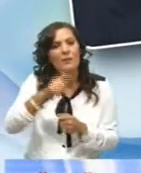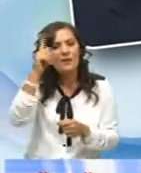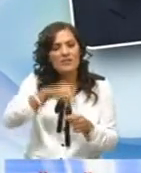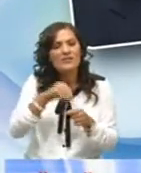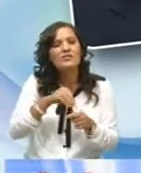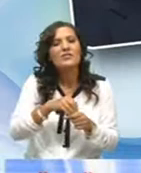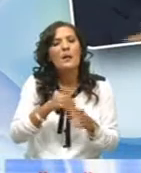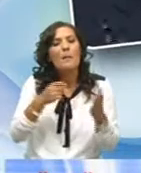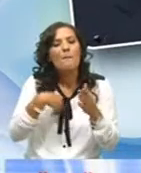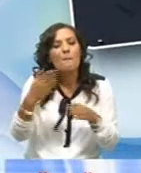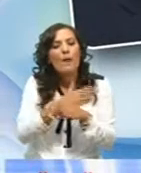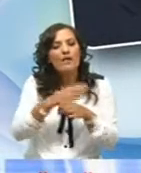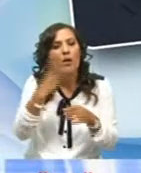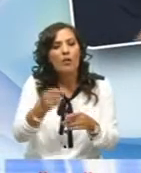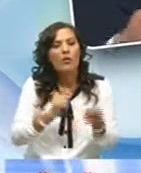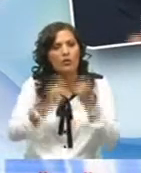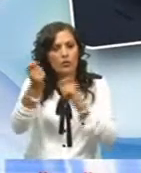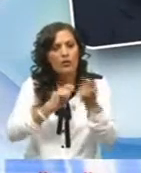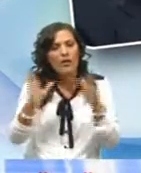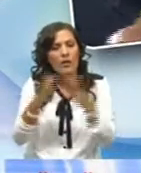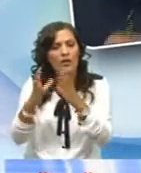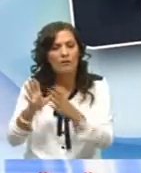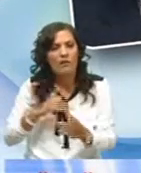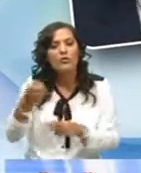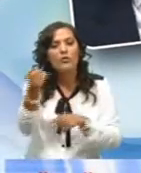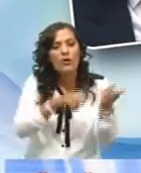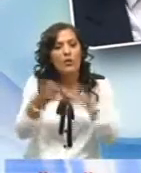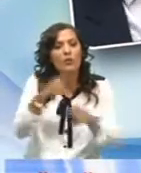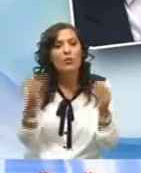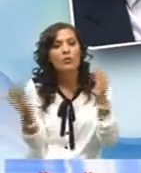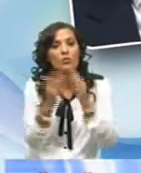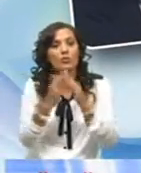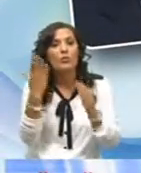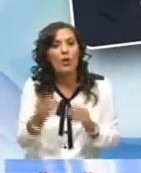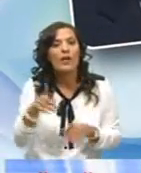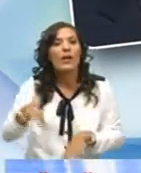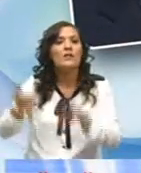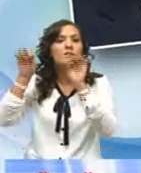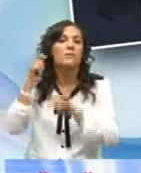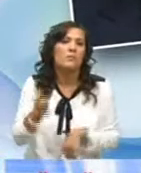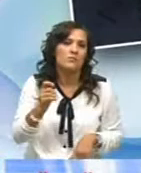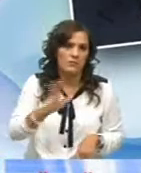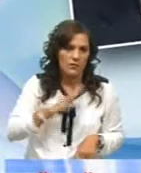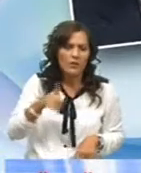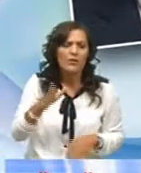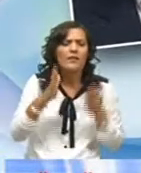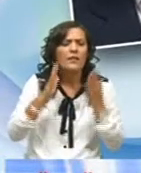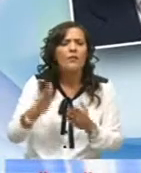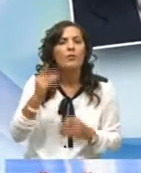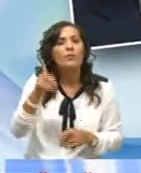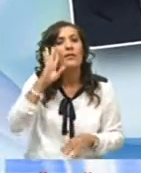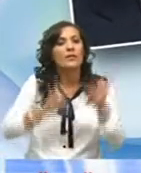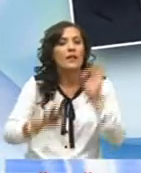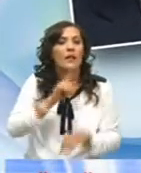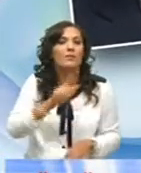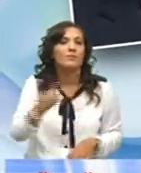olarak kullandıkları alanlar var buraları yönetmeliklerin söylediği usule göre donatmak mecburiyeti var ve çok sürekli olarak